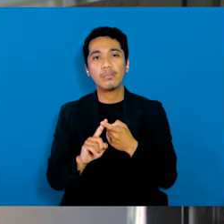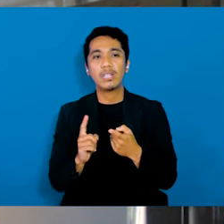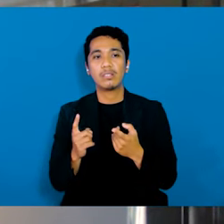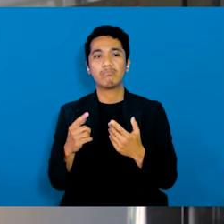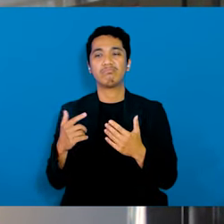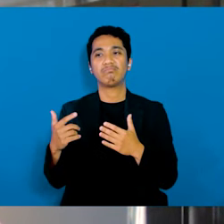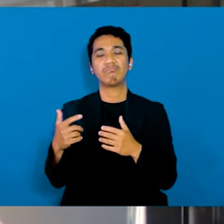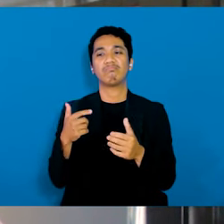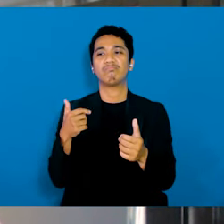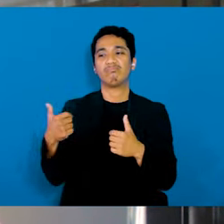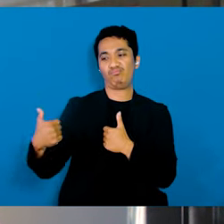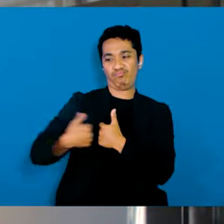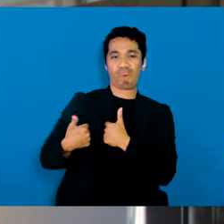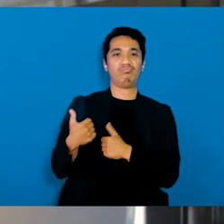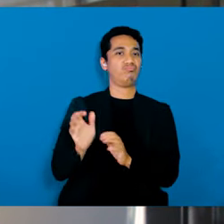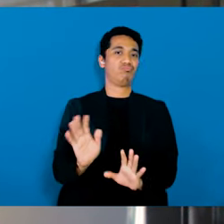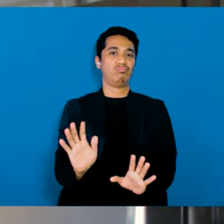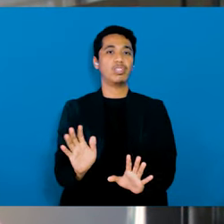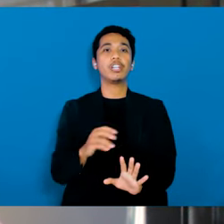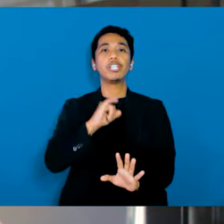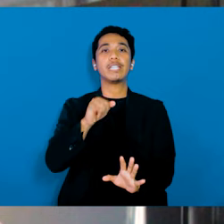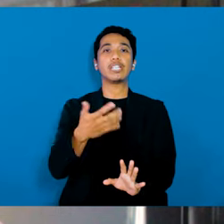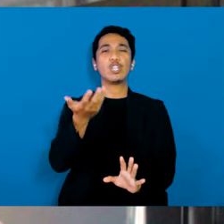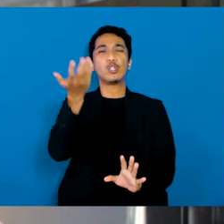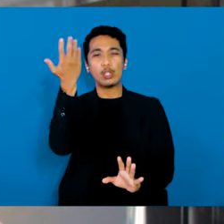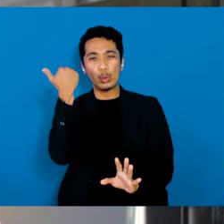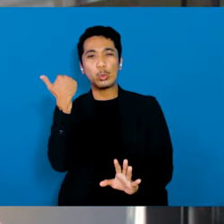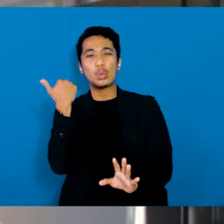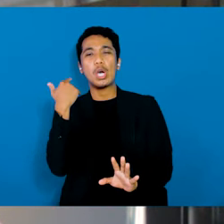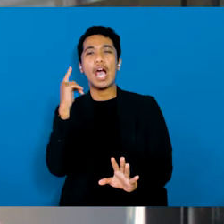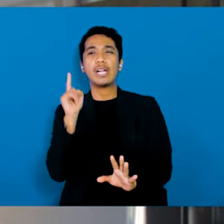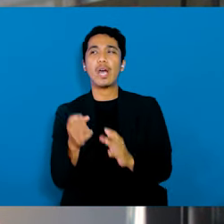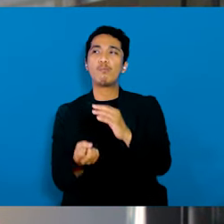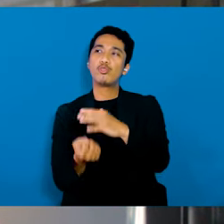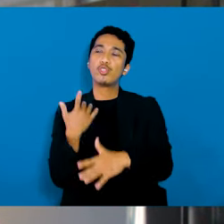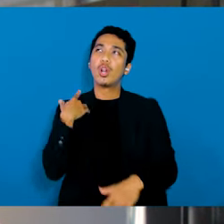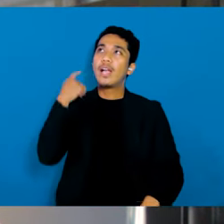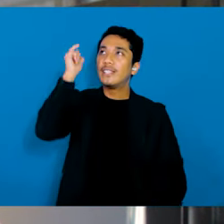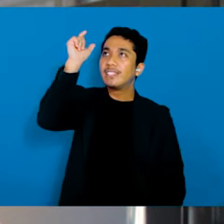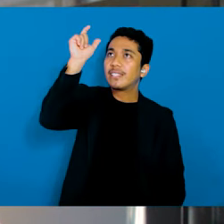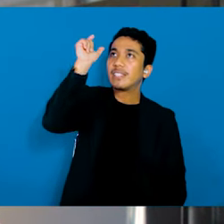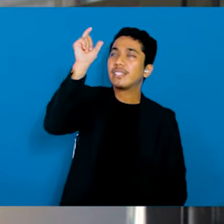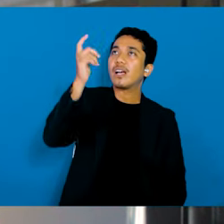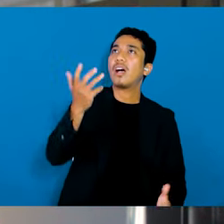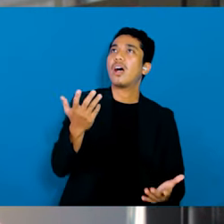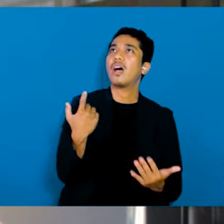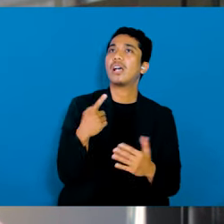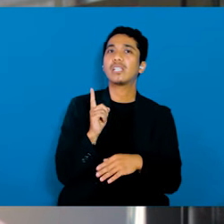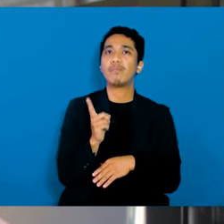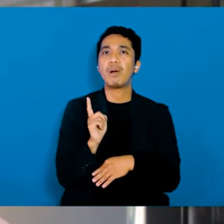dicampurin gitu, sehingga waktu itu jadi muncul punya cita-cita itu ya